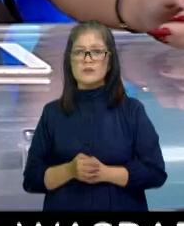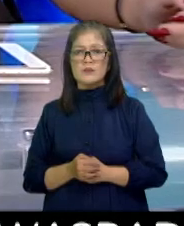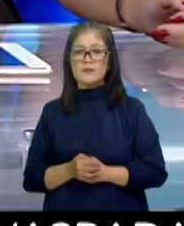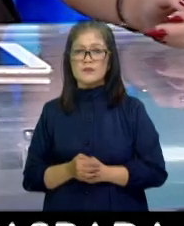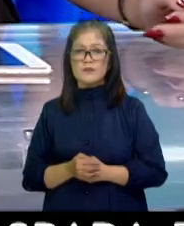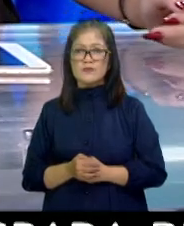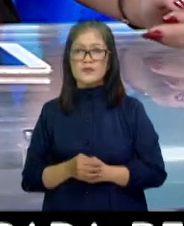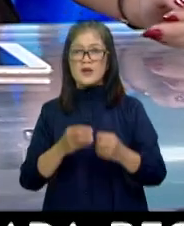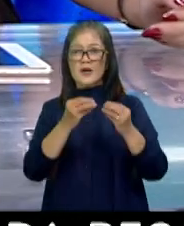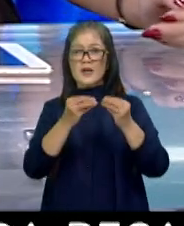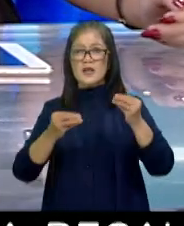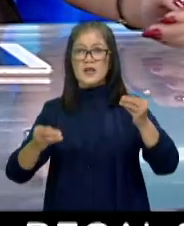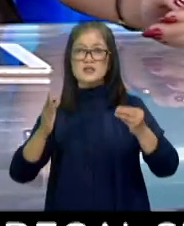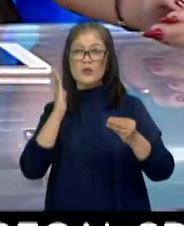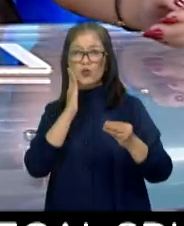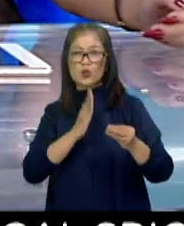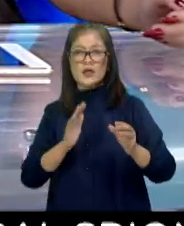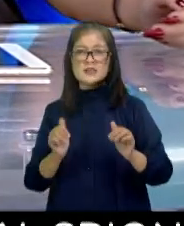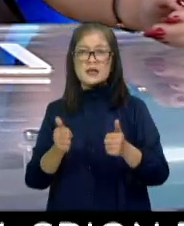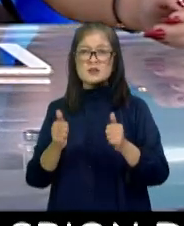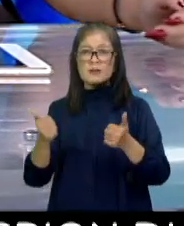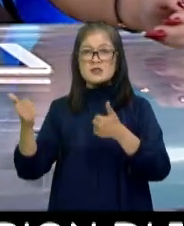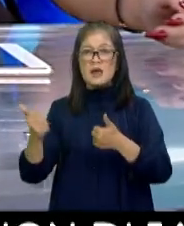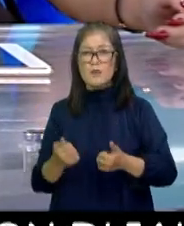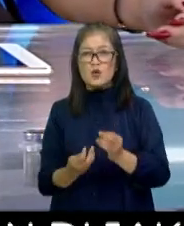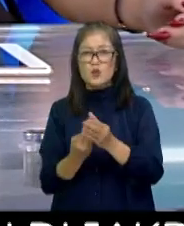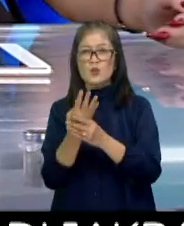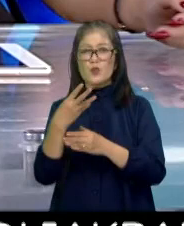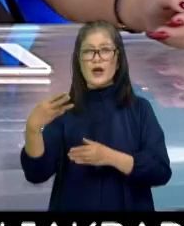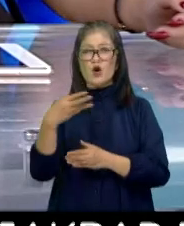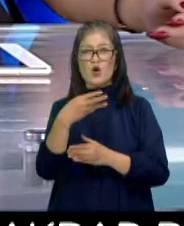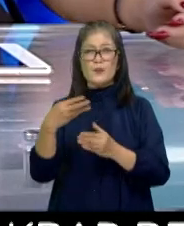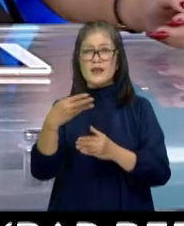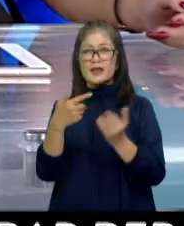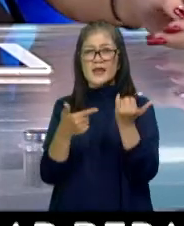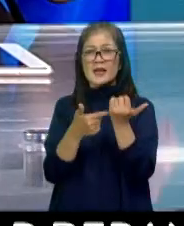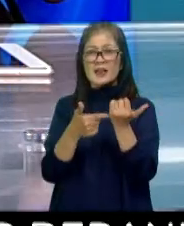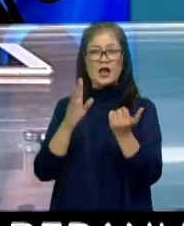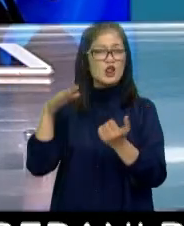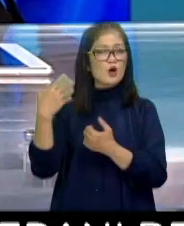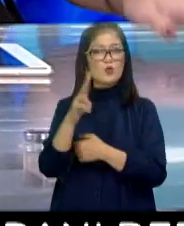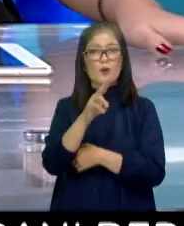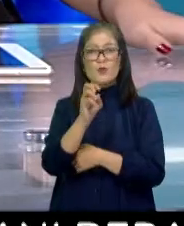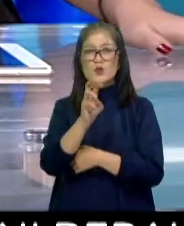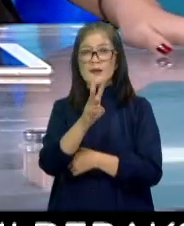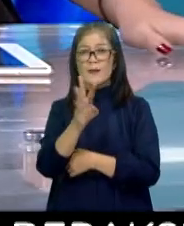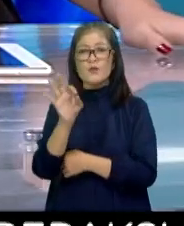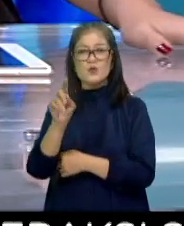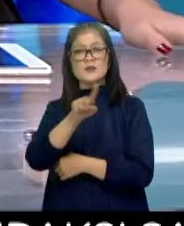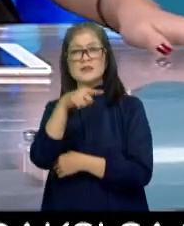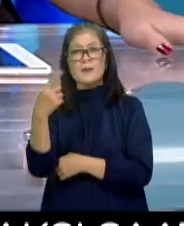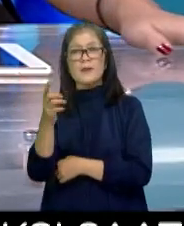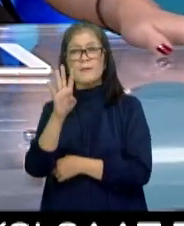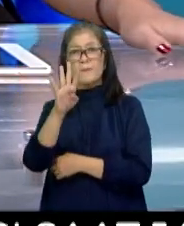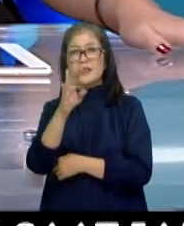Pemirsa, generasi muda dipersiapkan untuk menyambut pertumbuhan ekonomi digital di tahun 2030 yang mencapai nilai 4.500 triliun